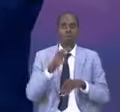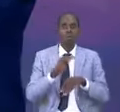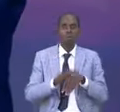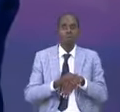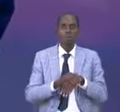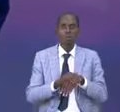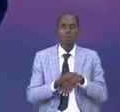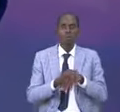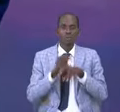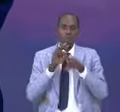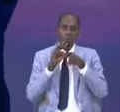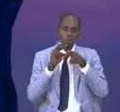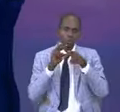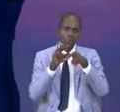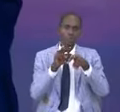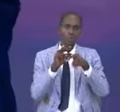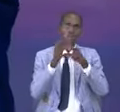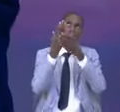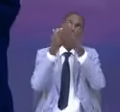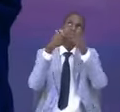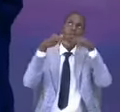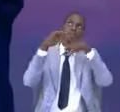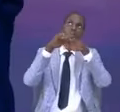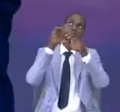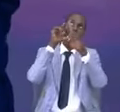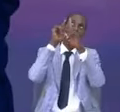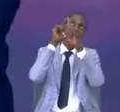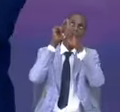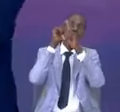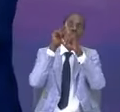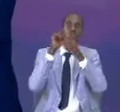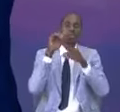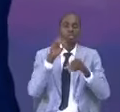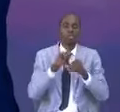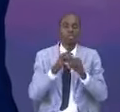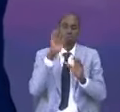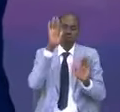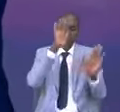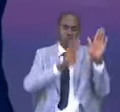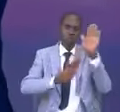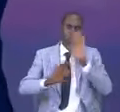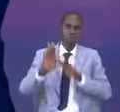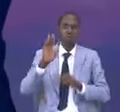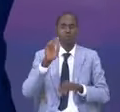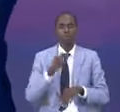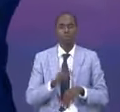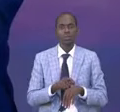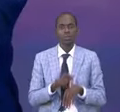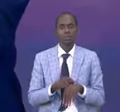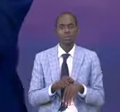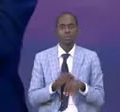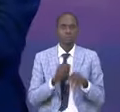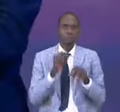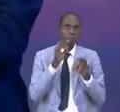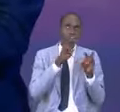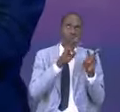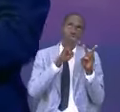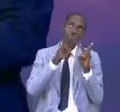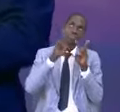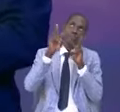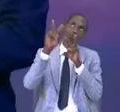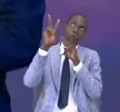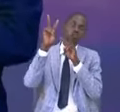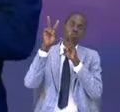intitulé les regards vers le ciel en des temps difficiles les regards vers le